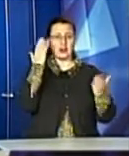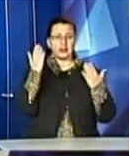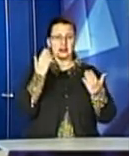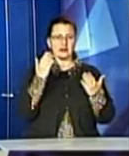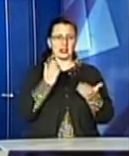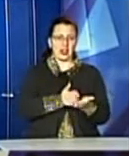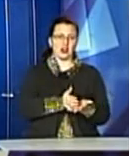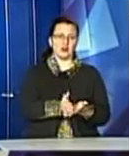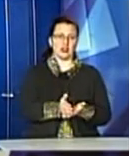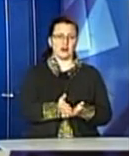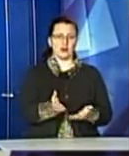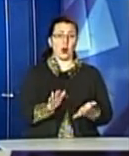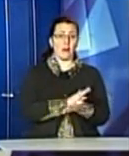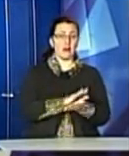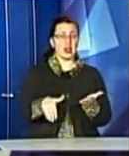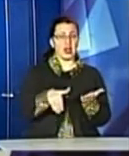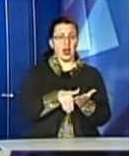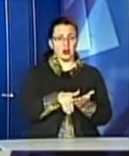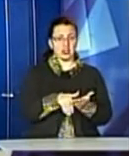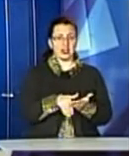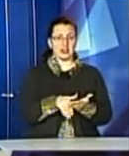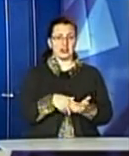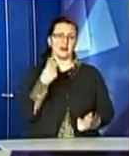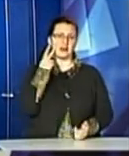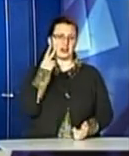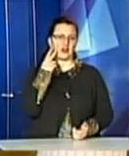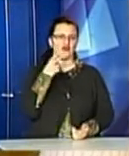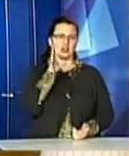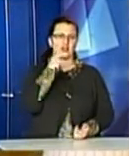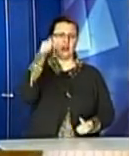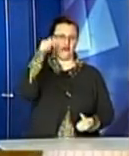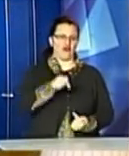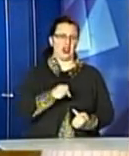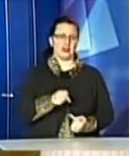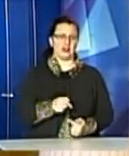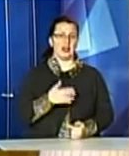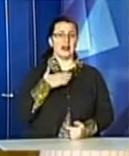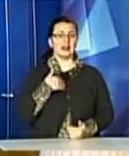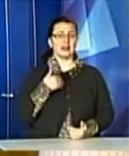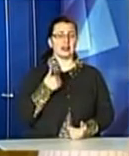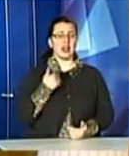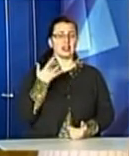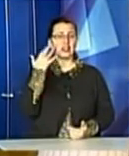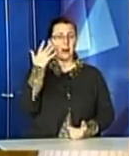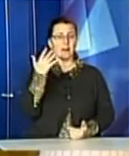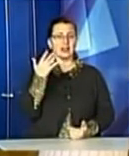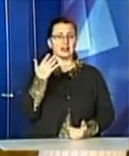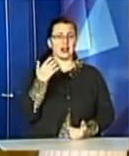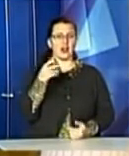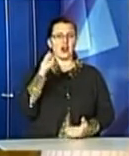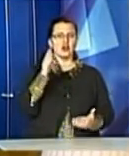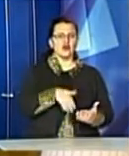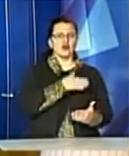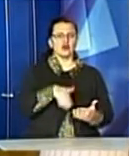що благочинність вона завжди є вчасна. Наша ще мета руйнувати взагалі, ну, міфи.